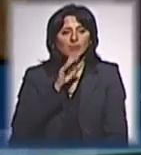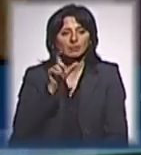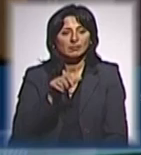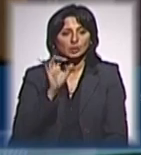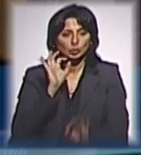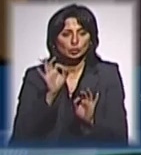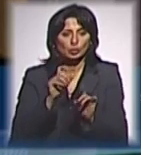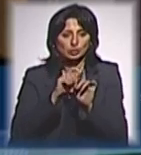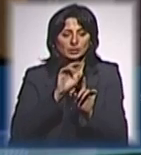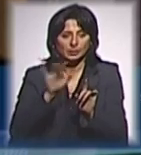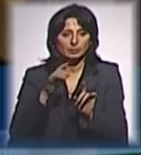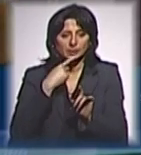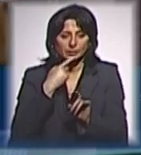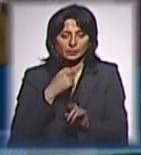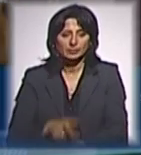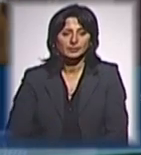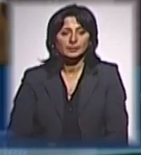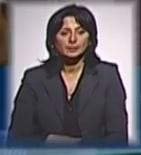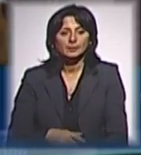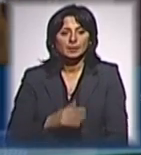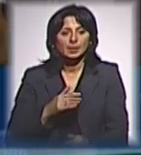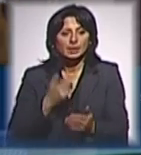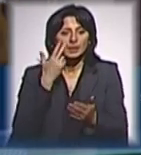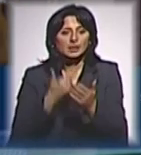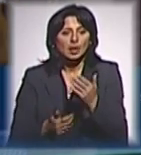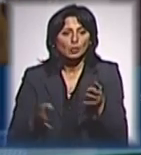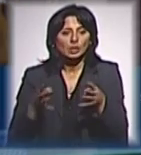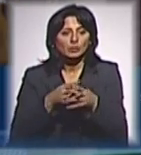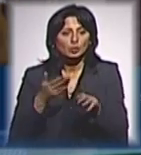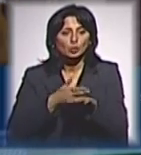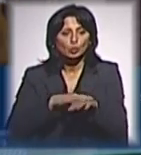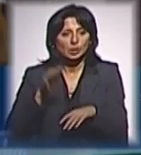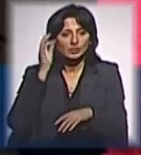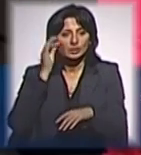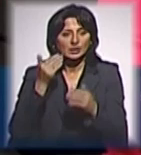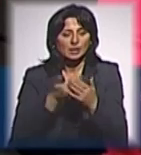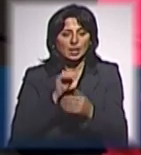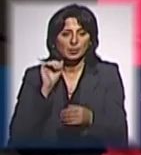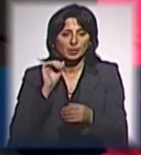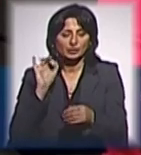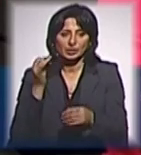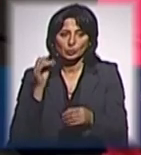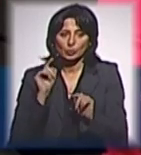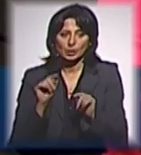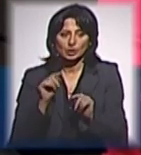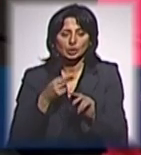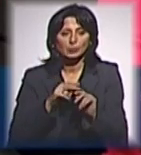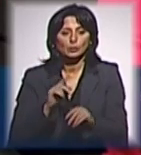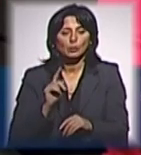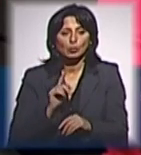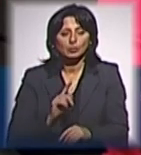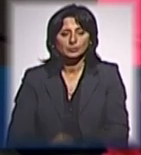პასაჟი გააკეთა, რომ წარუმატებელ ალიანსს რთულად ვიხსენებ ახალი მემარჯვენეების ისტორიაში. იმიტომ